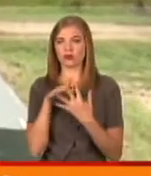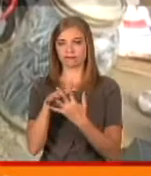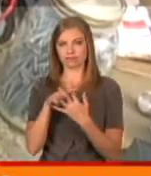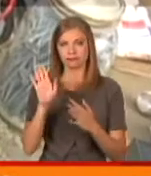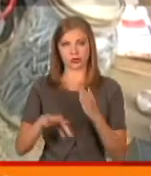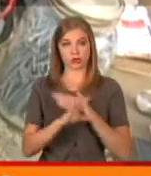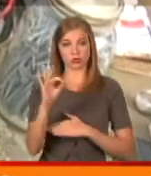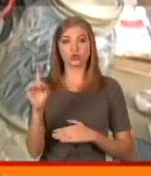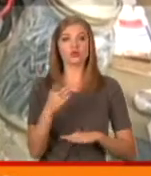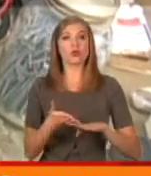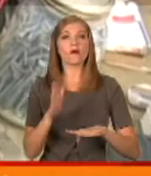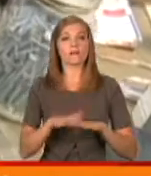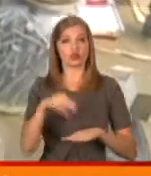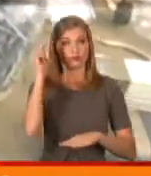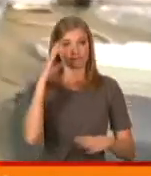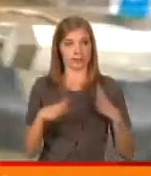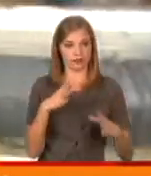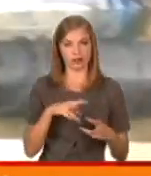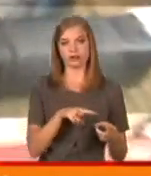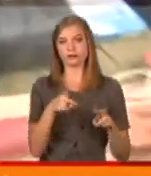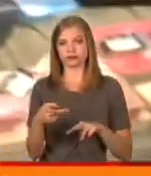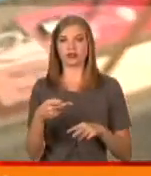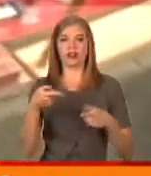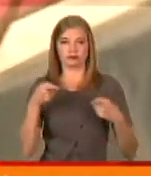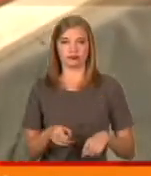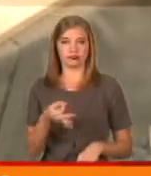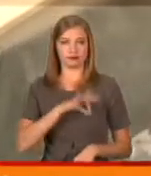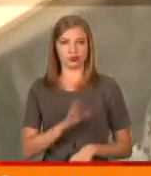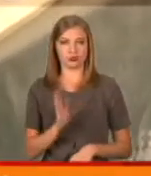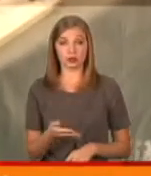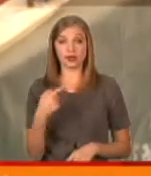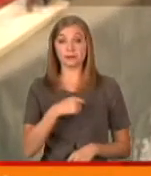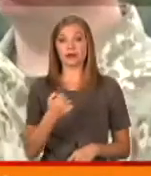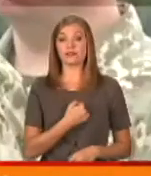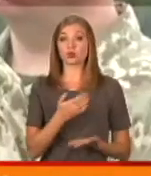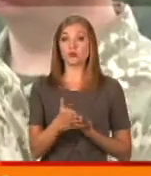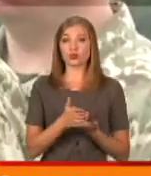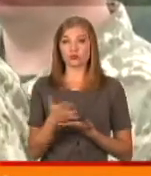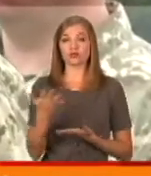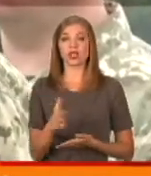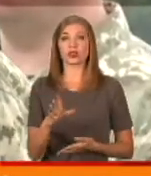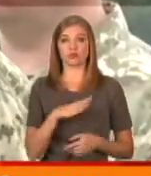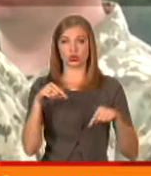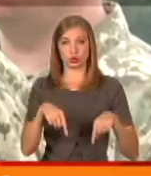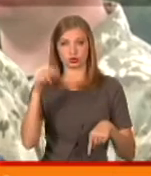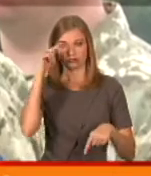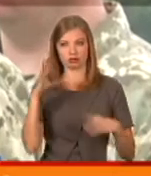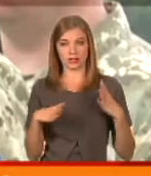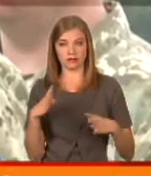Сході. Бо що важко дається у навчанні, стає у пригоді в реальному бою. Військовослужбовці, які проходили тут